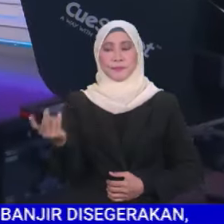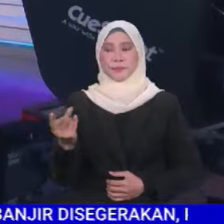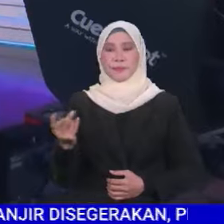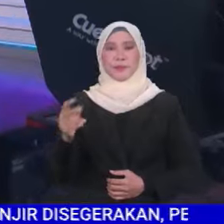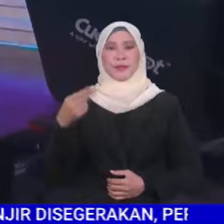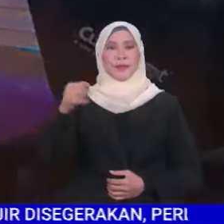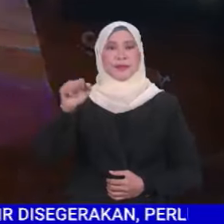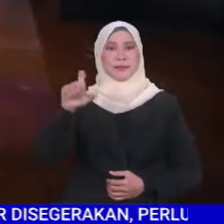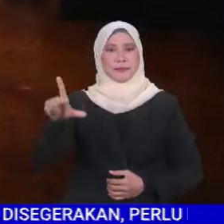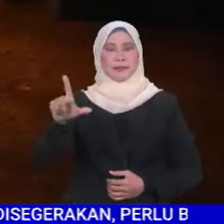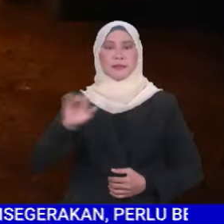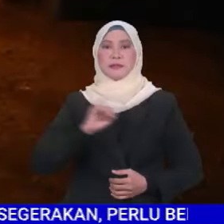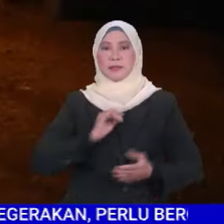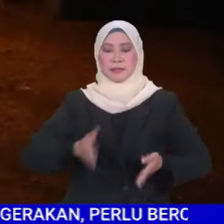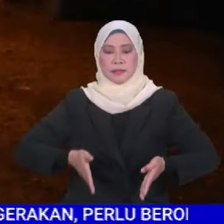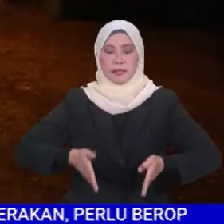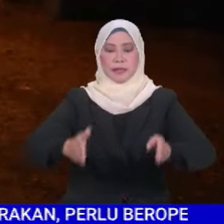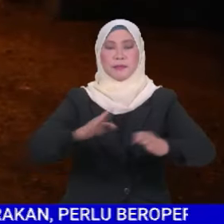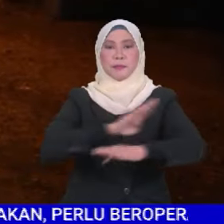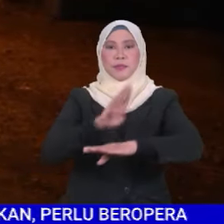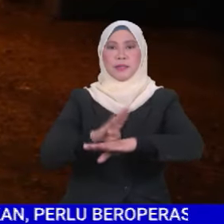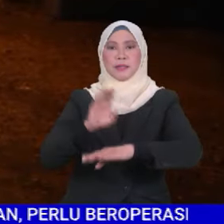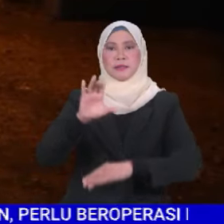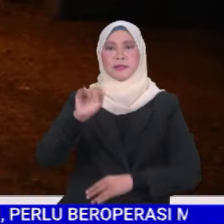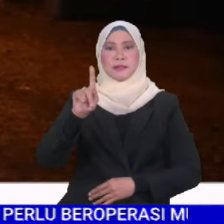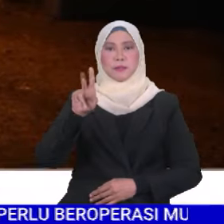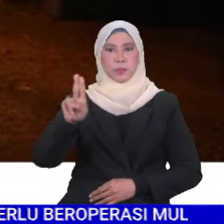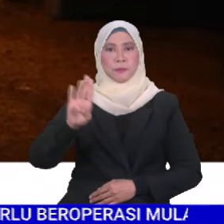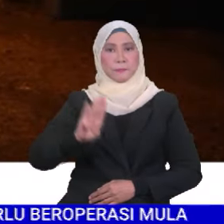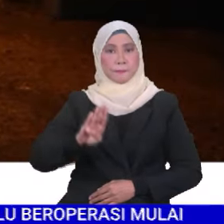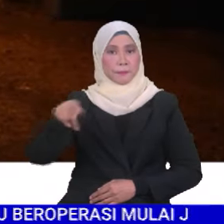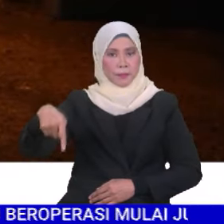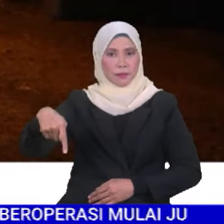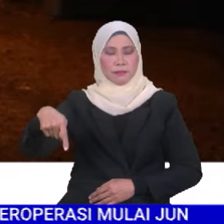berada di Jalan Bukit siku di Parit Yani